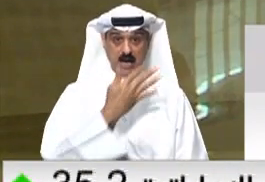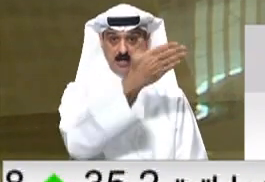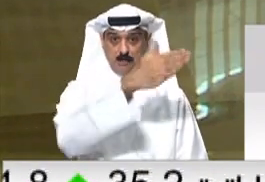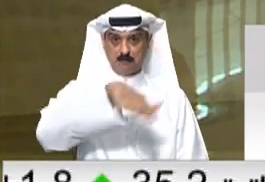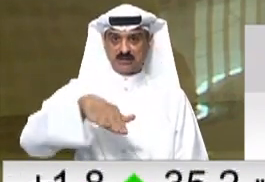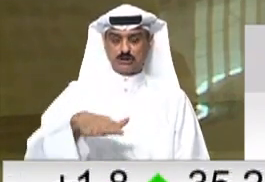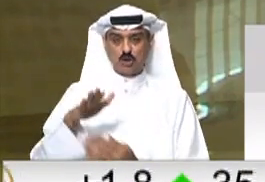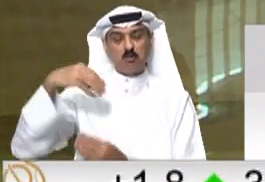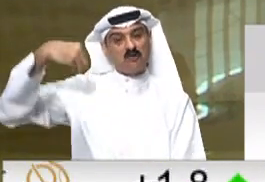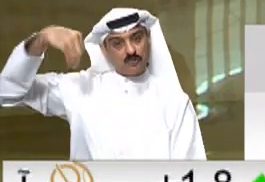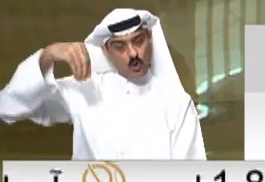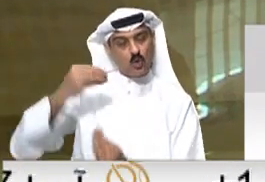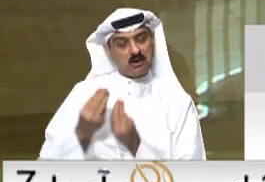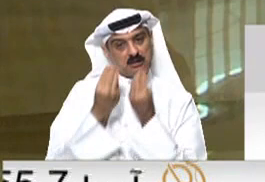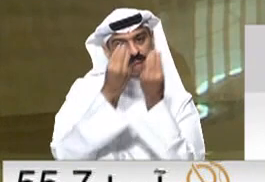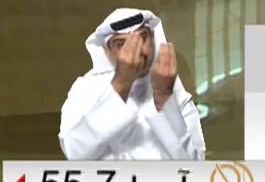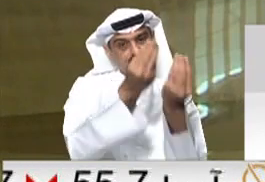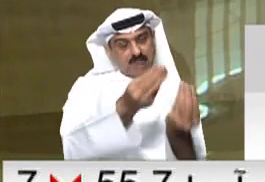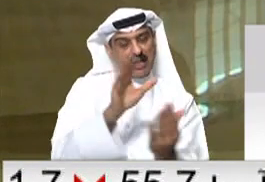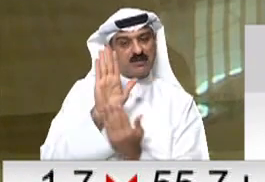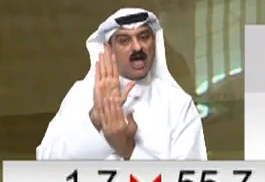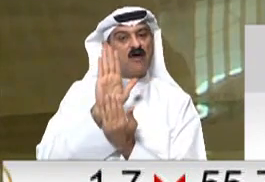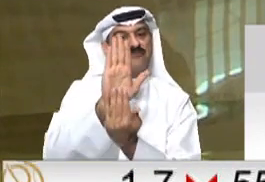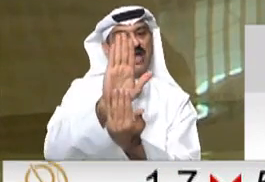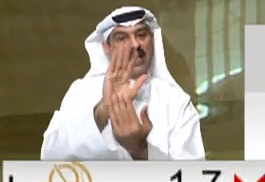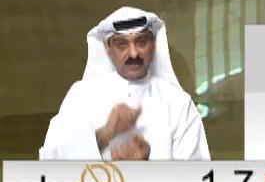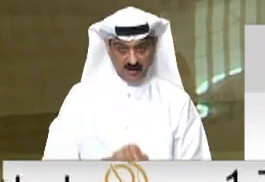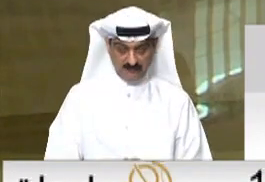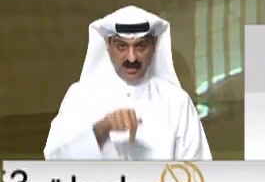عمل اليوم استعرضناها في الاجتماع، وهي